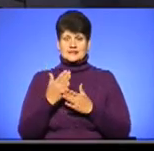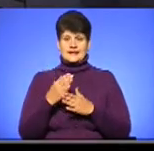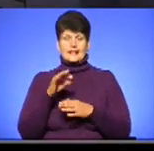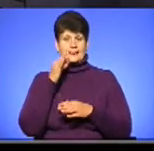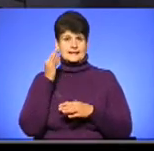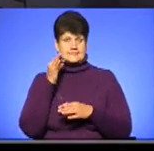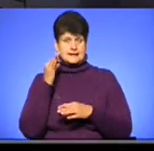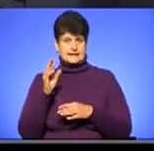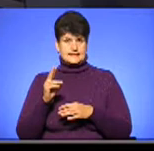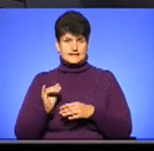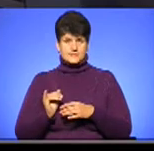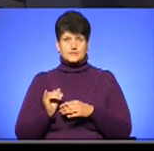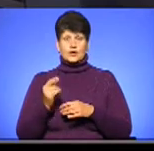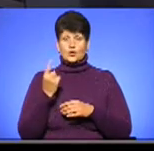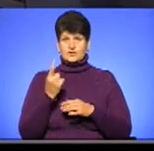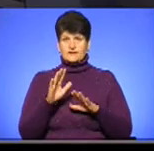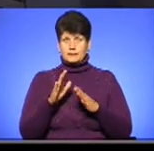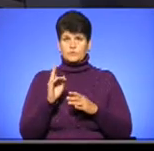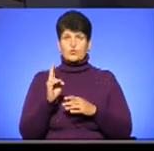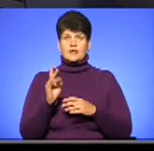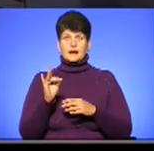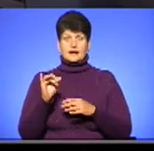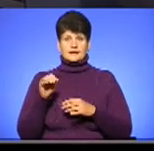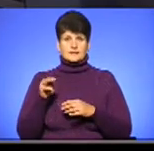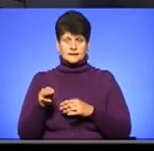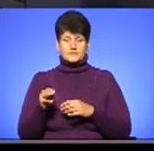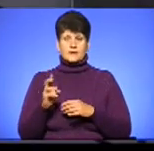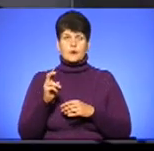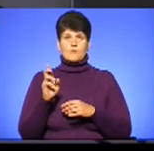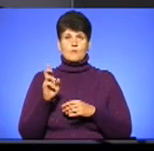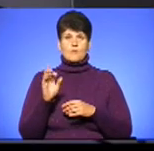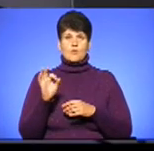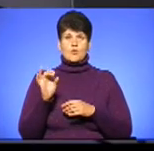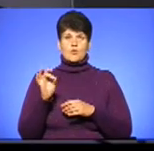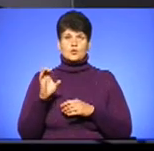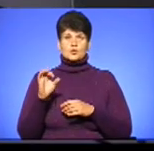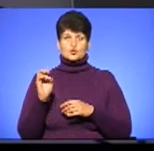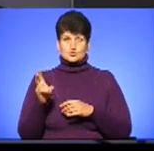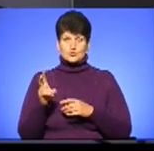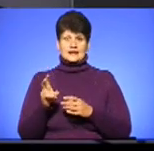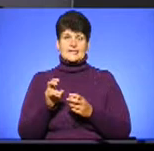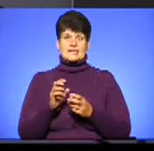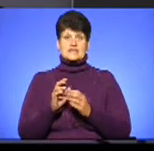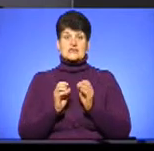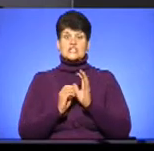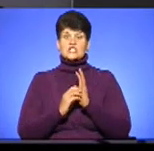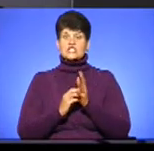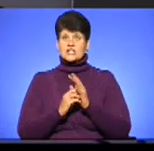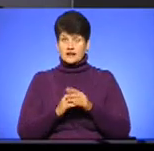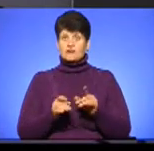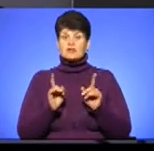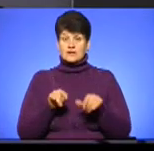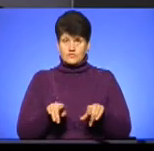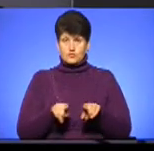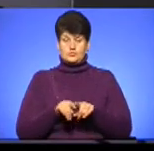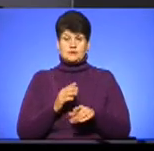лисиць. Один випадок був серед крутів, серед бурсуків і серед їжаків навіть. Оце є більше 40%, так що